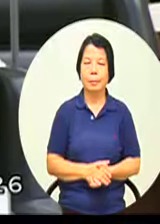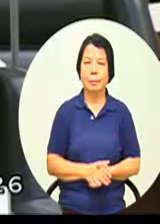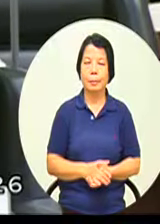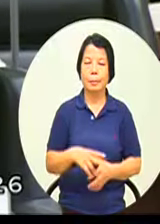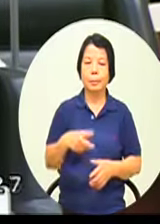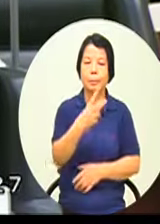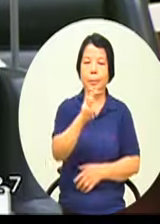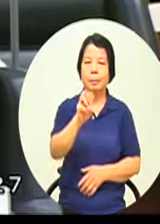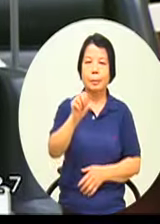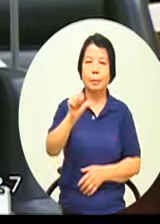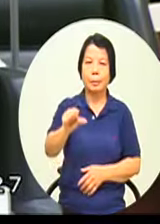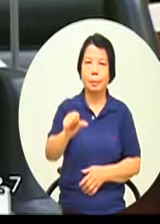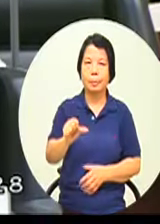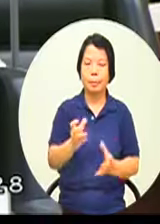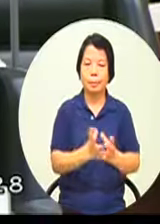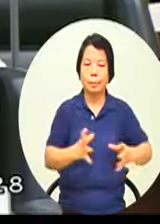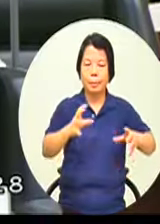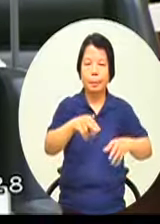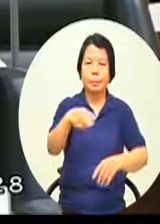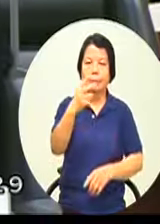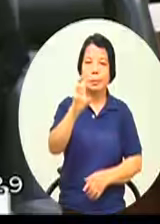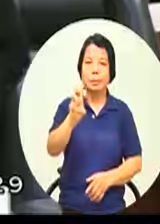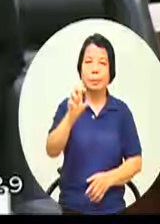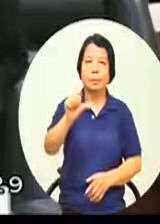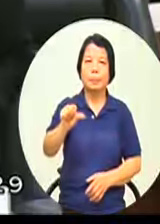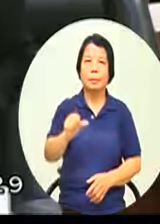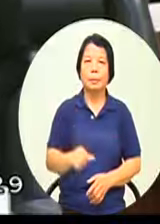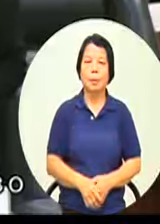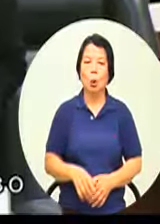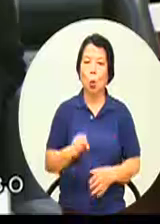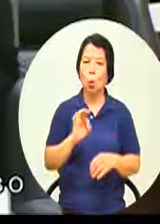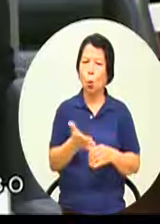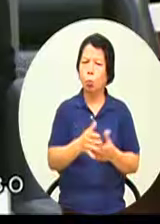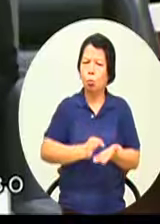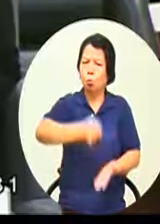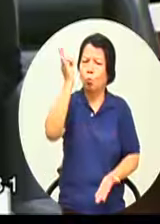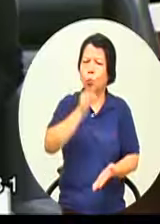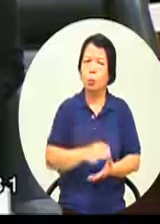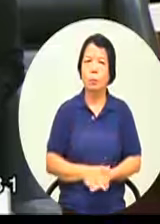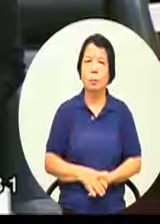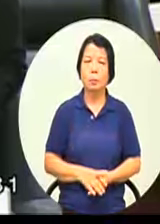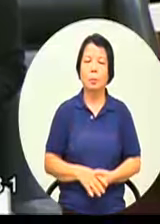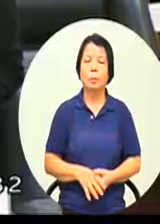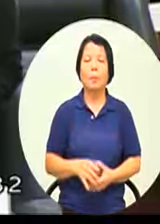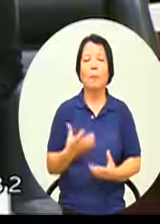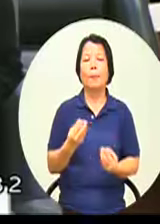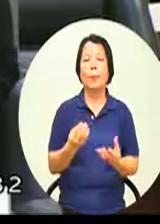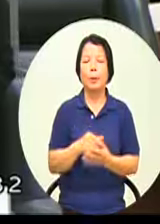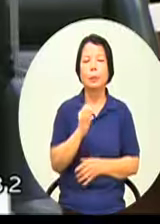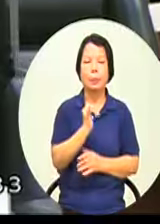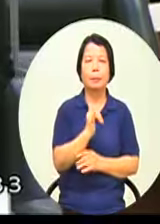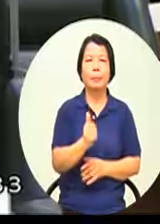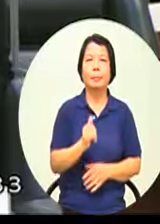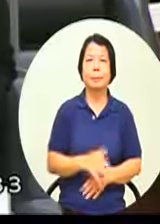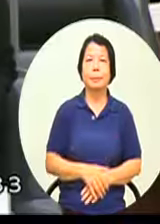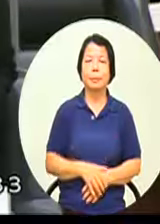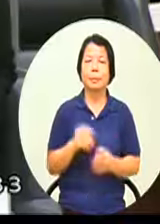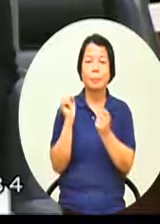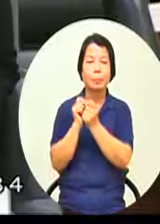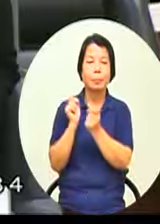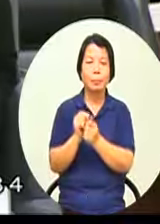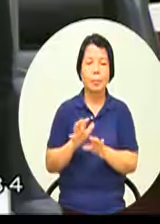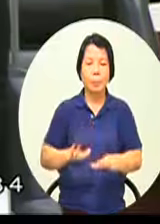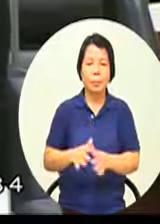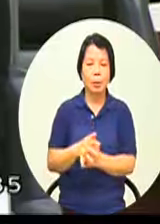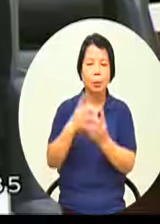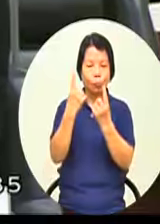235一粒，啊，我就问伊讲，哎呦，啊，哪会这么贵啊？伊讲无啦，这算还好啦。啊，最近即马有小